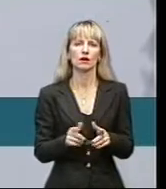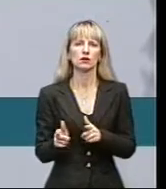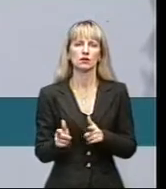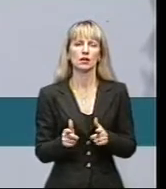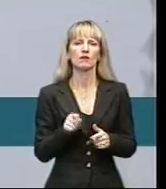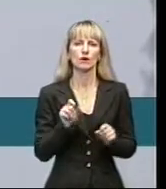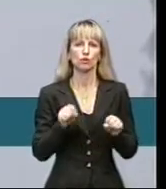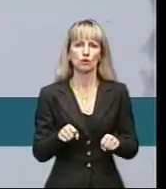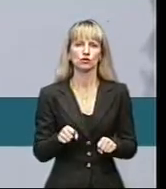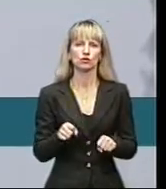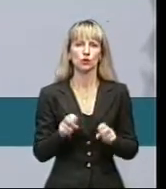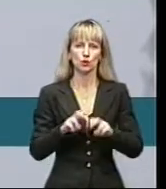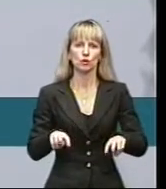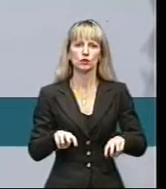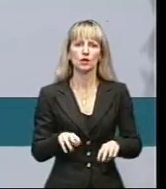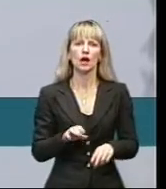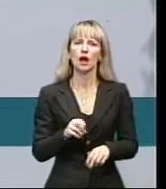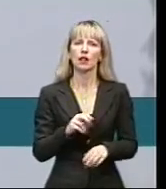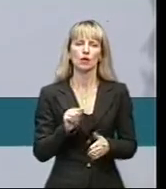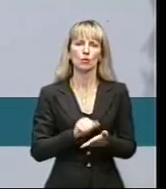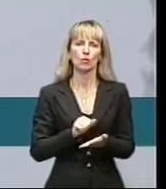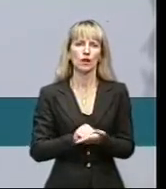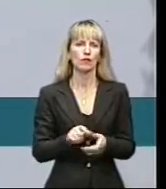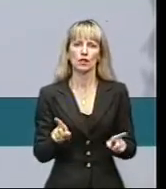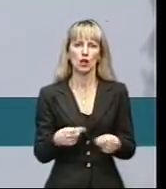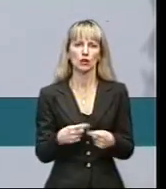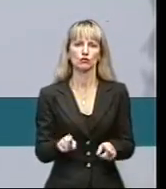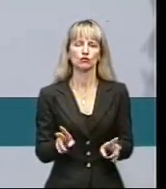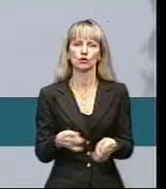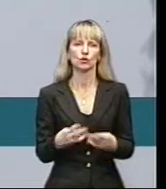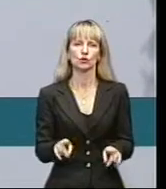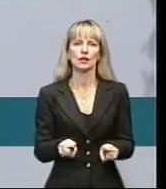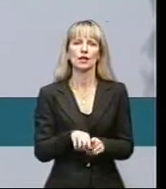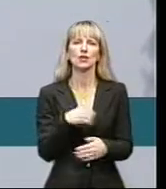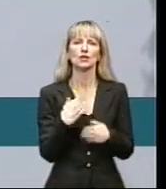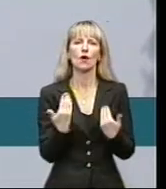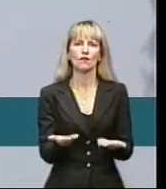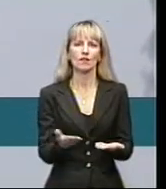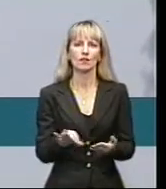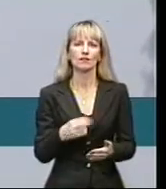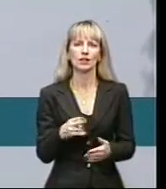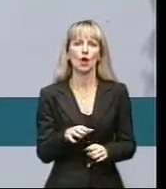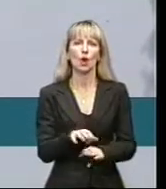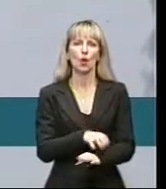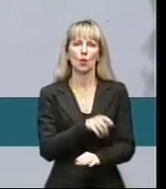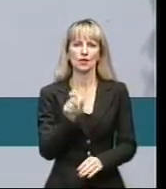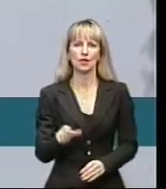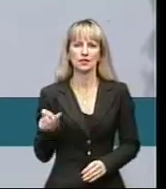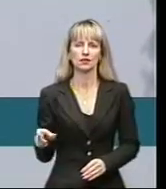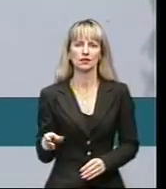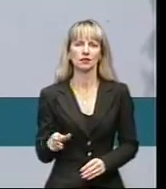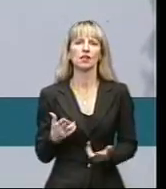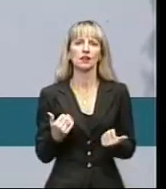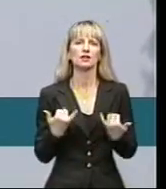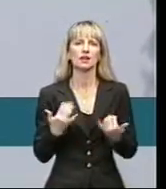займатися, досліджуйте, але не публікуйте. Ось навіть такі поради від комуністів. Ну, звісно, що